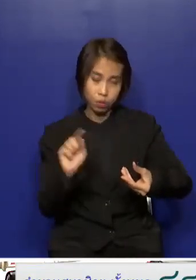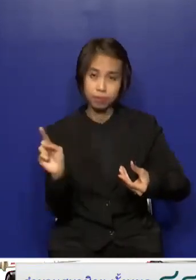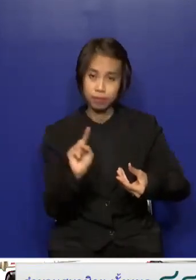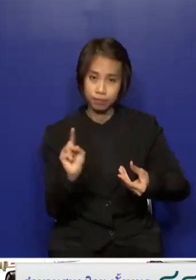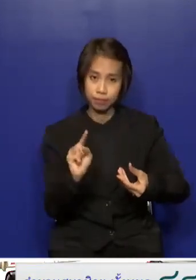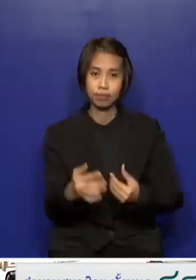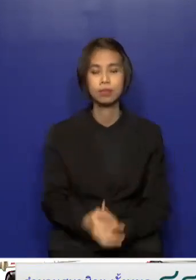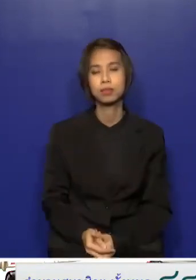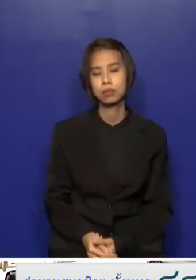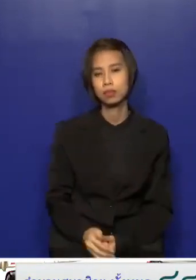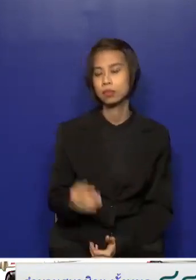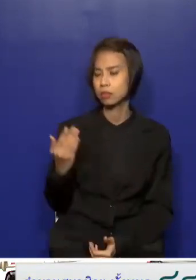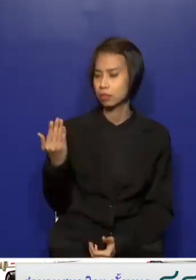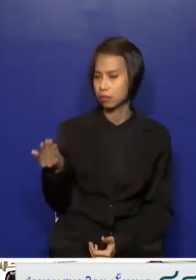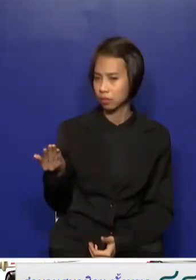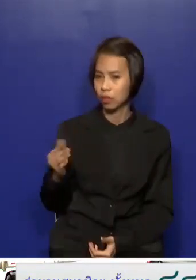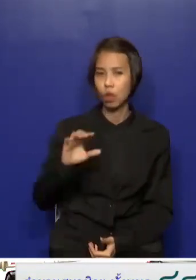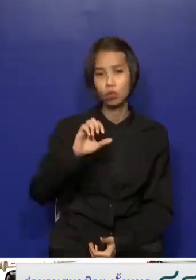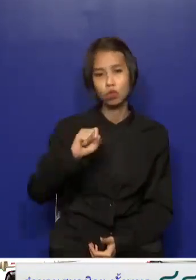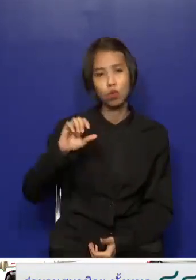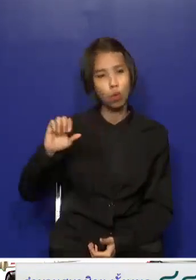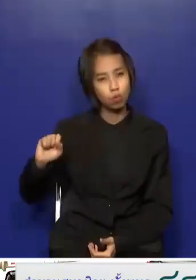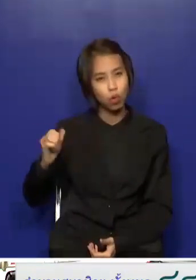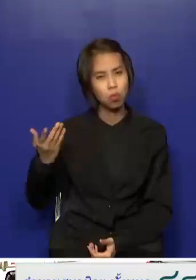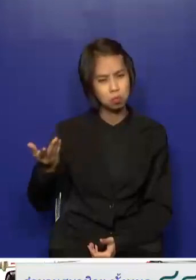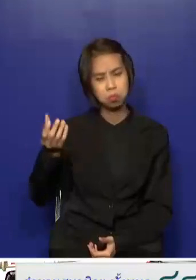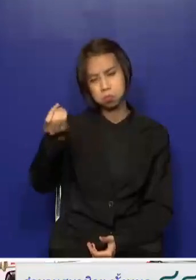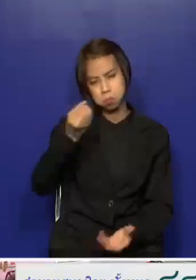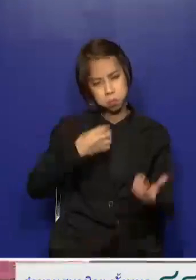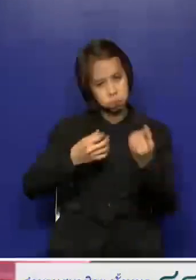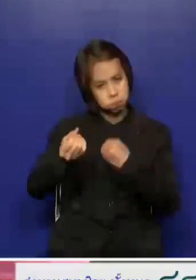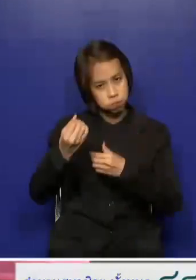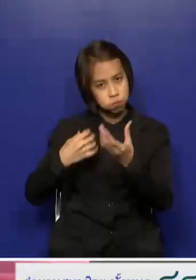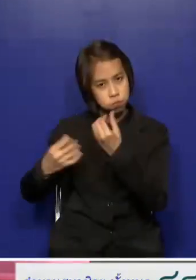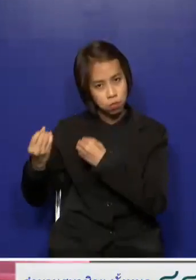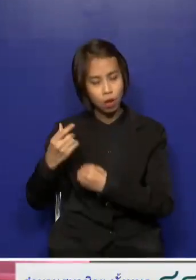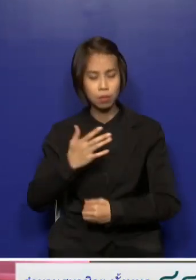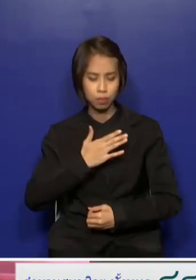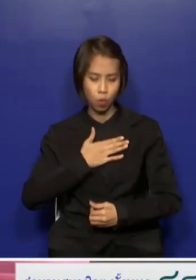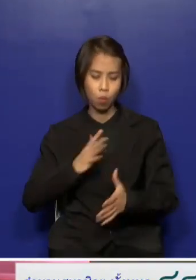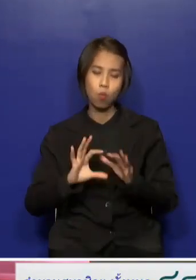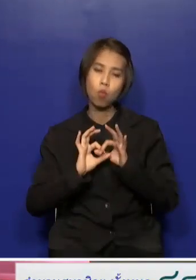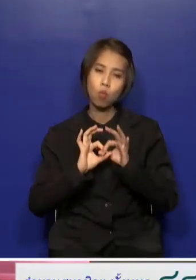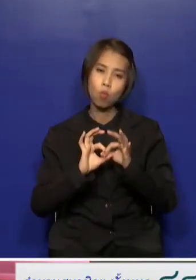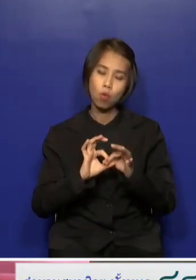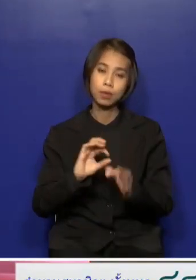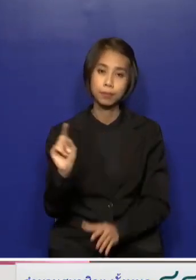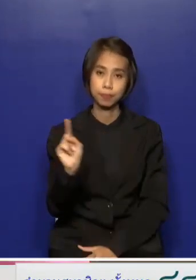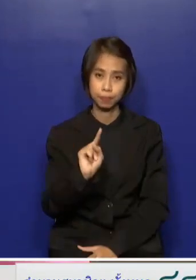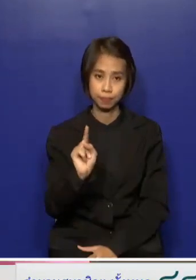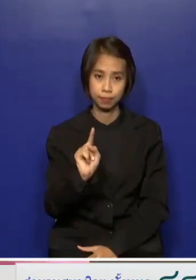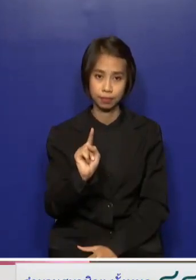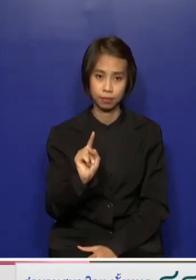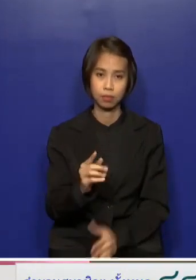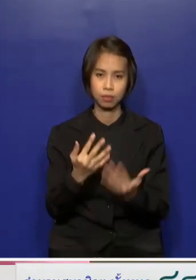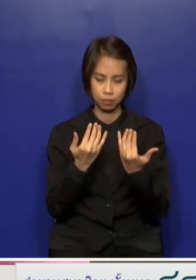มฟังจากท่านสมาชิกสภาผู้ทรงเกียรติหลายท่านได้ให้ข้อมูลด้วยความเป็นห่วงนะครับว่าก